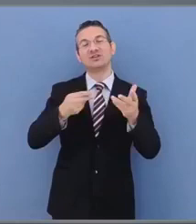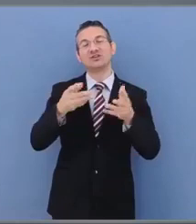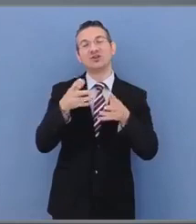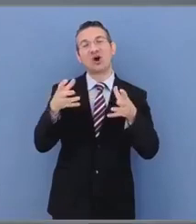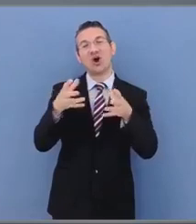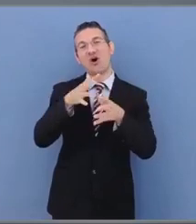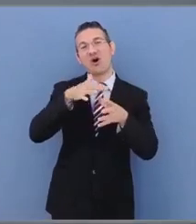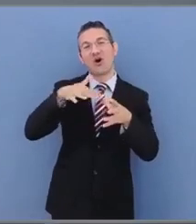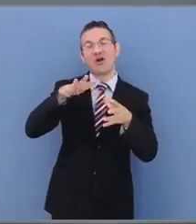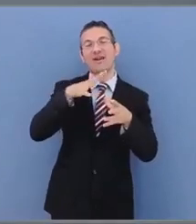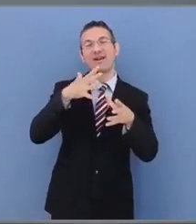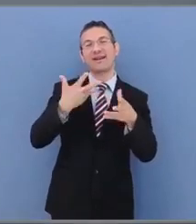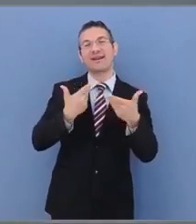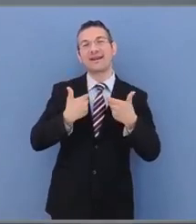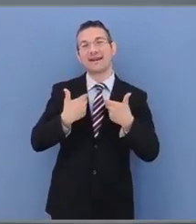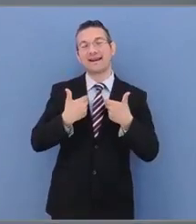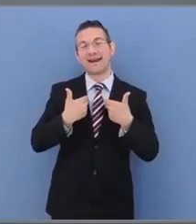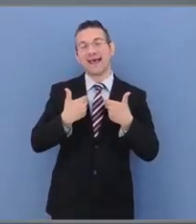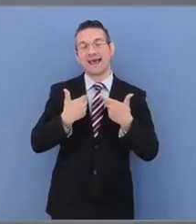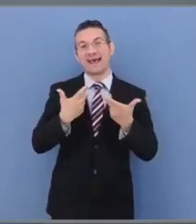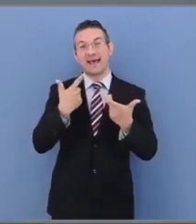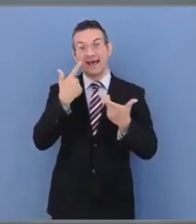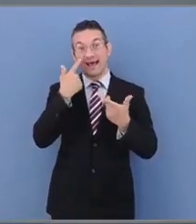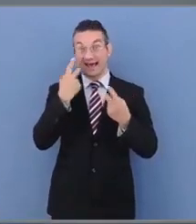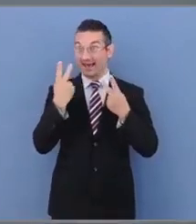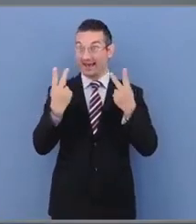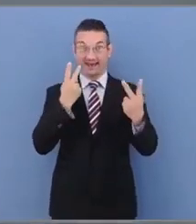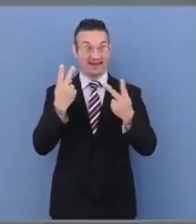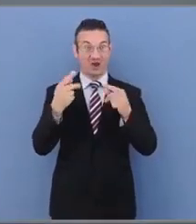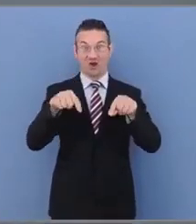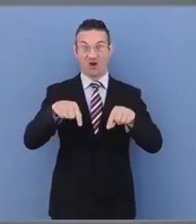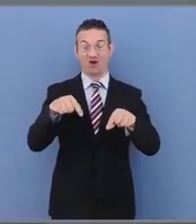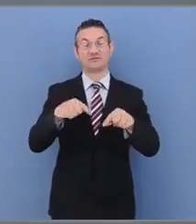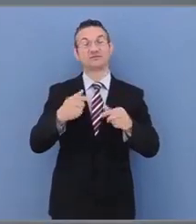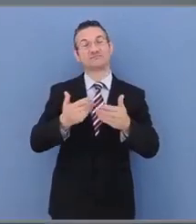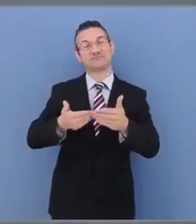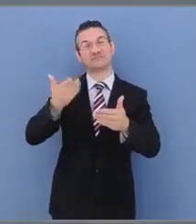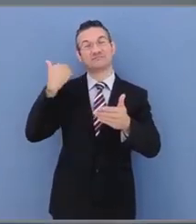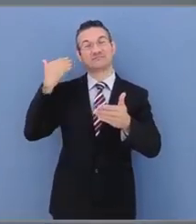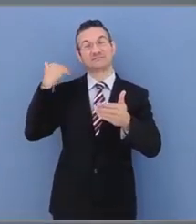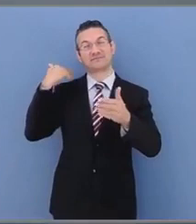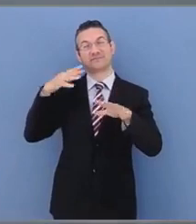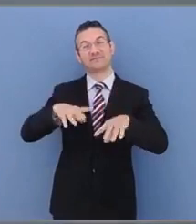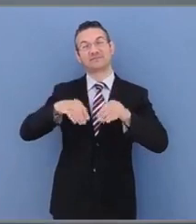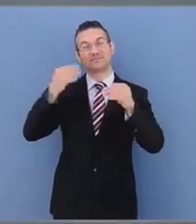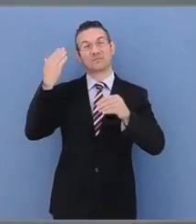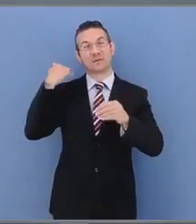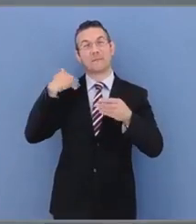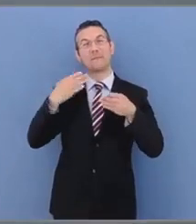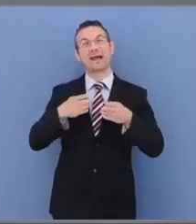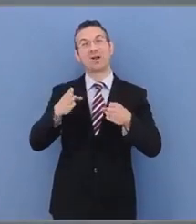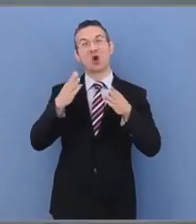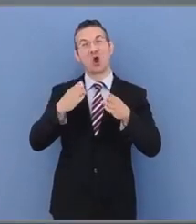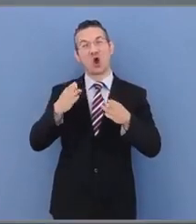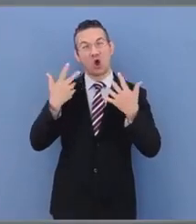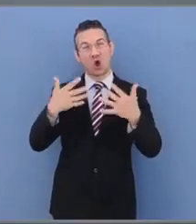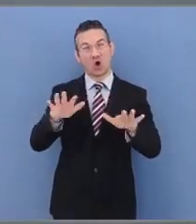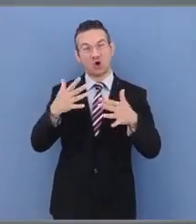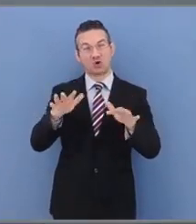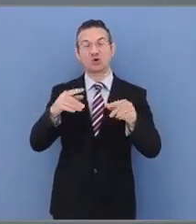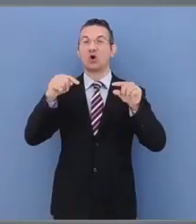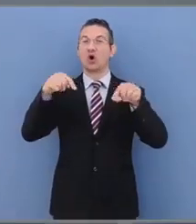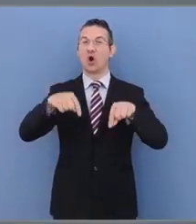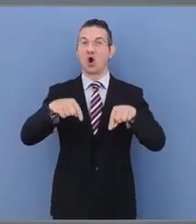tutto questo che vediamo oggi viene da lontano e c'è un percorso che abbiamo fatto. E oggi ci sono qua tutti gli amici che